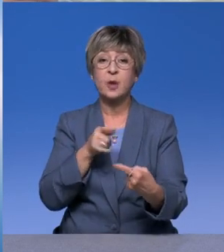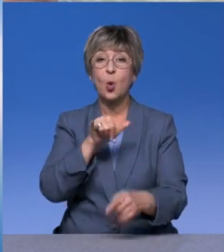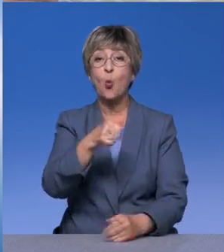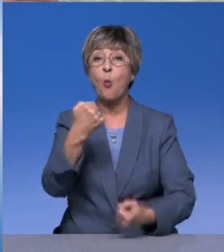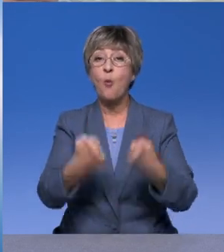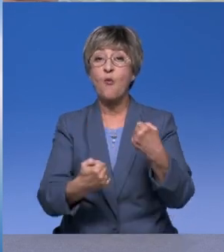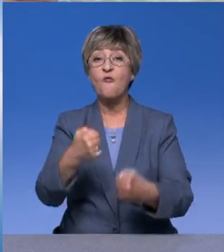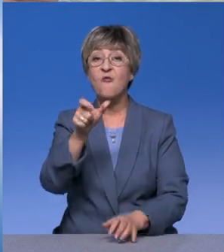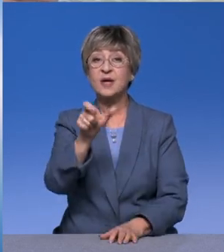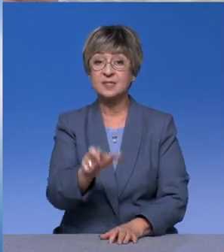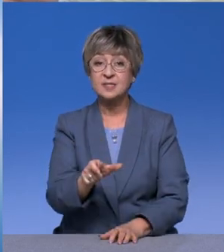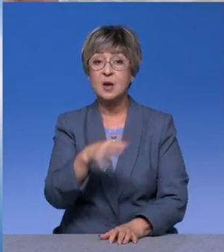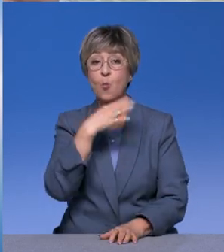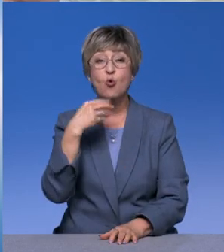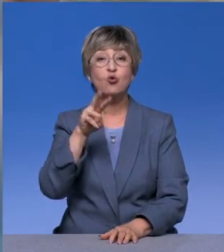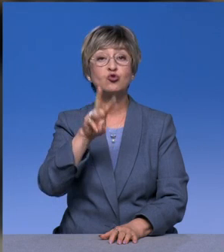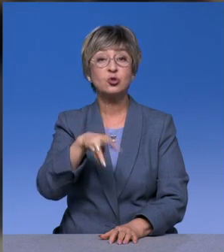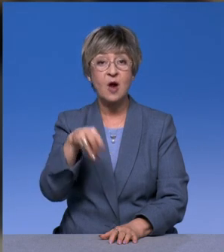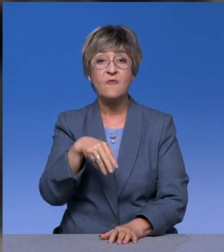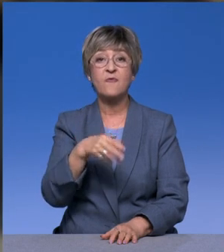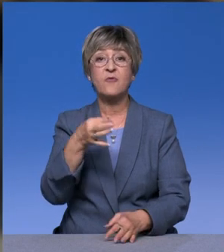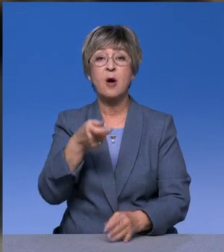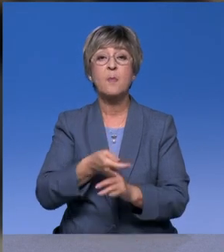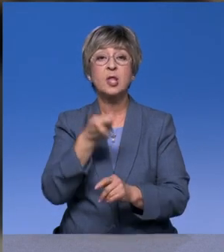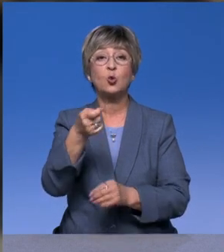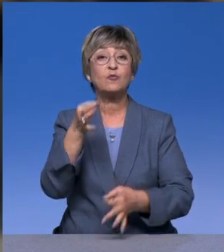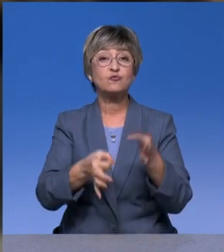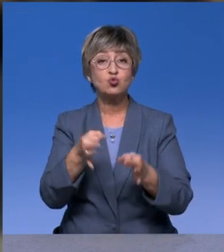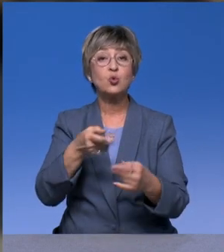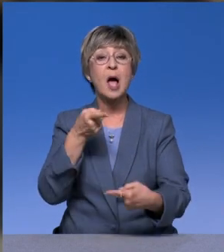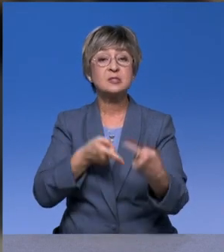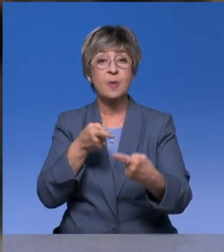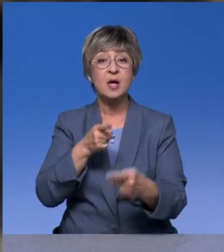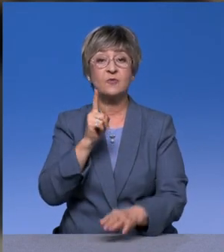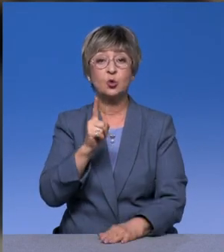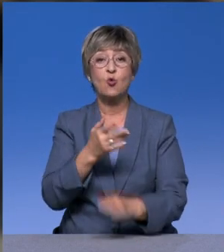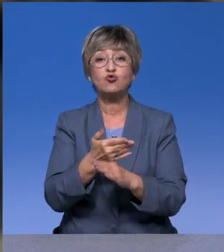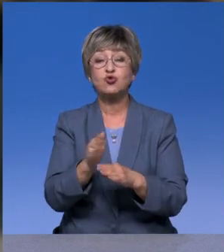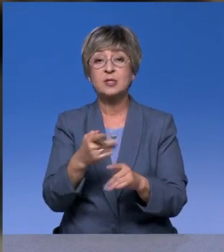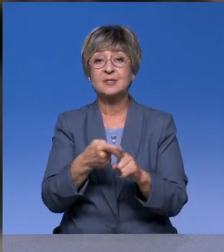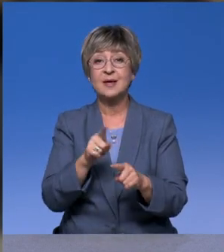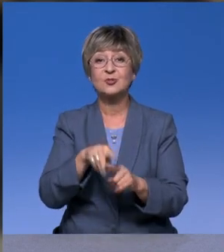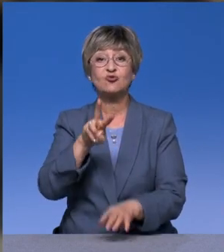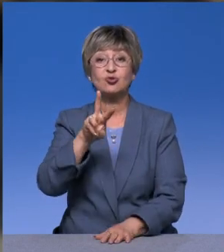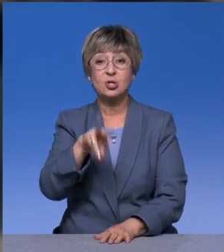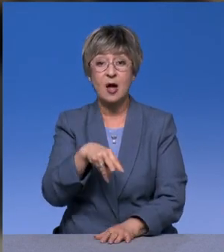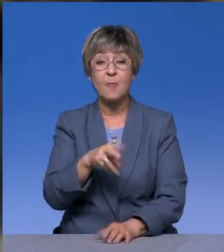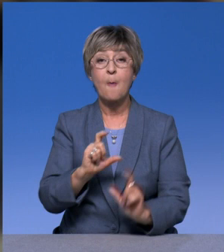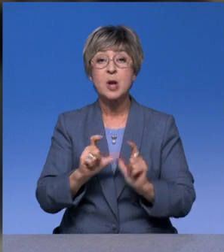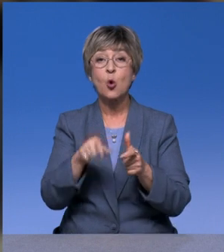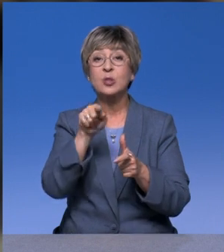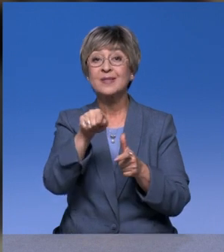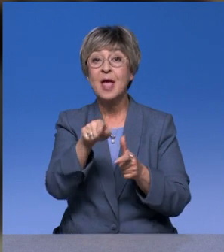водителей, довольно много штрафов оспаривается, но самое главное, часть этих штрафов приходит тем людям, у